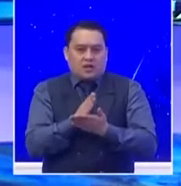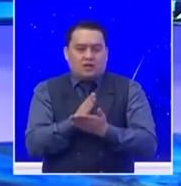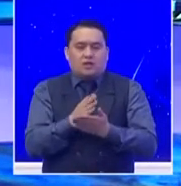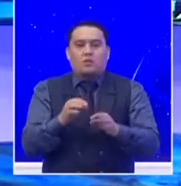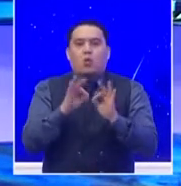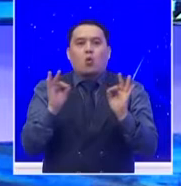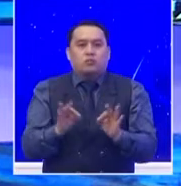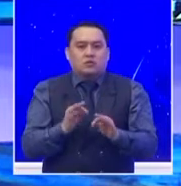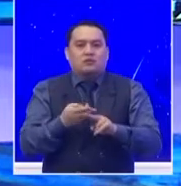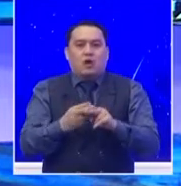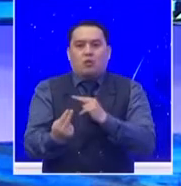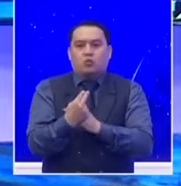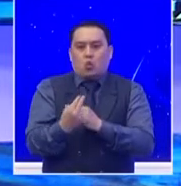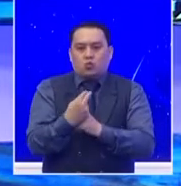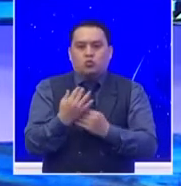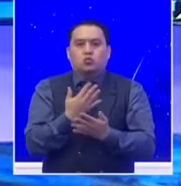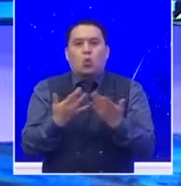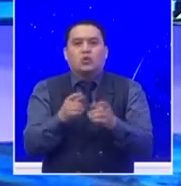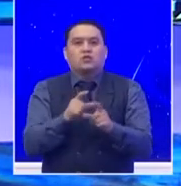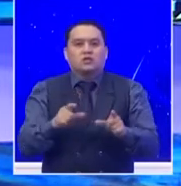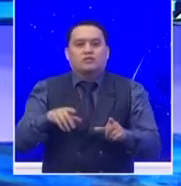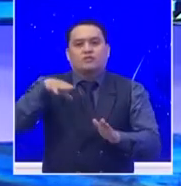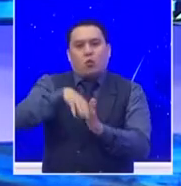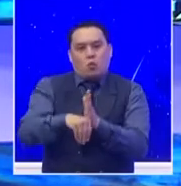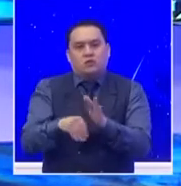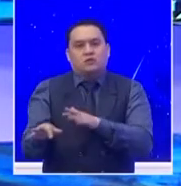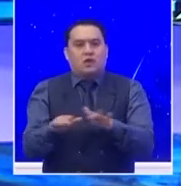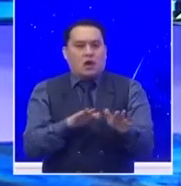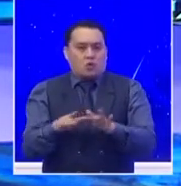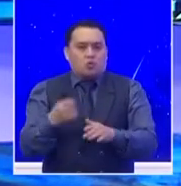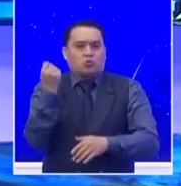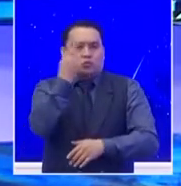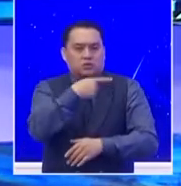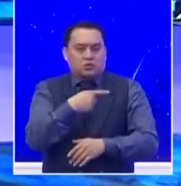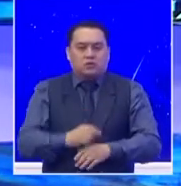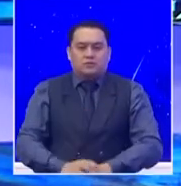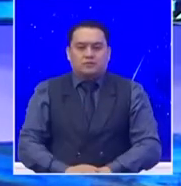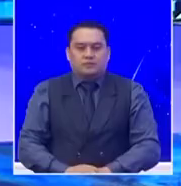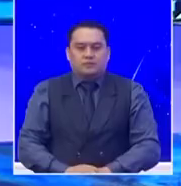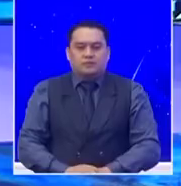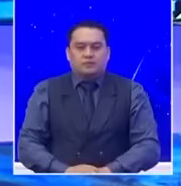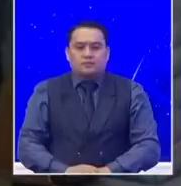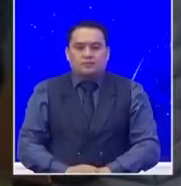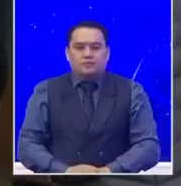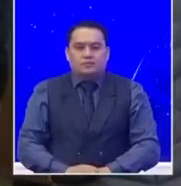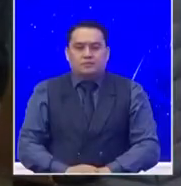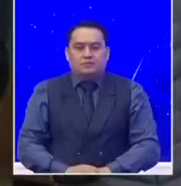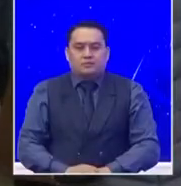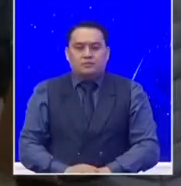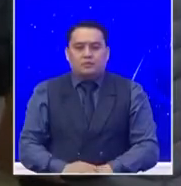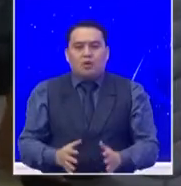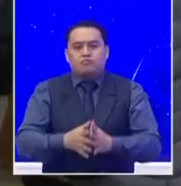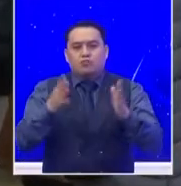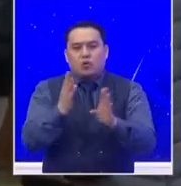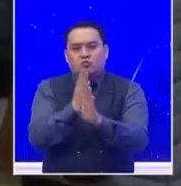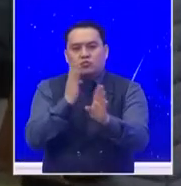образом будет проводиться обучение и сколько человек вовлекут в данную деятельность, узнавал Ануар Мангельдинов. Большие очереди в